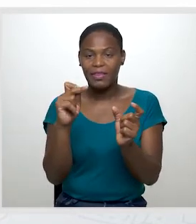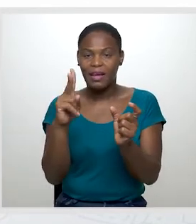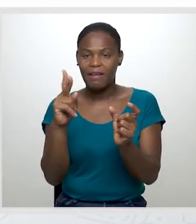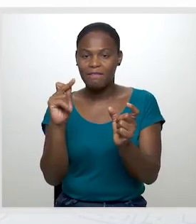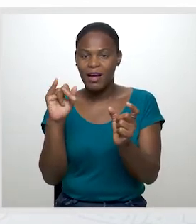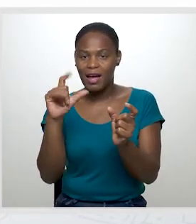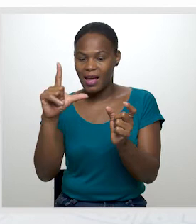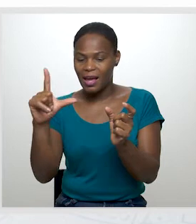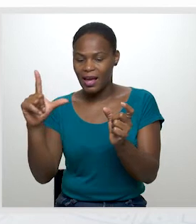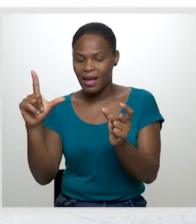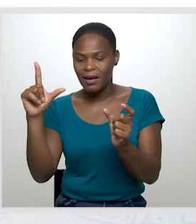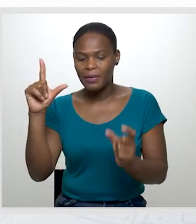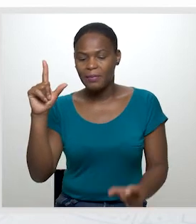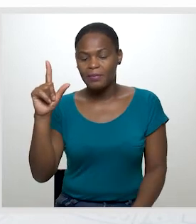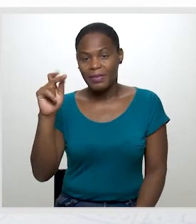Les jeunes